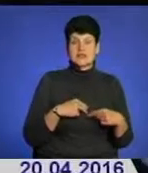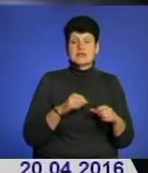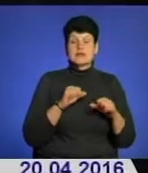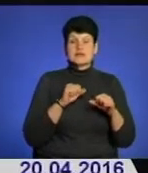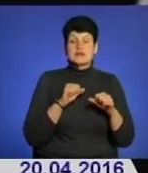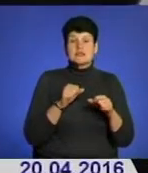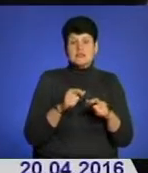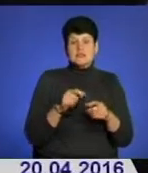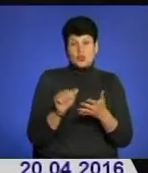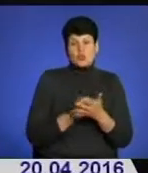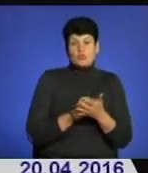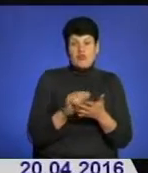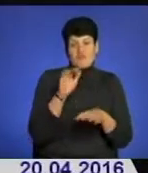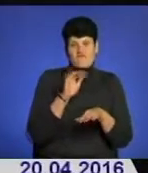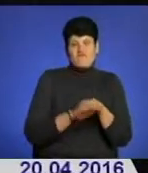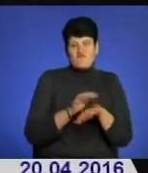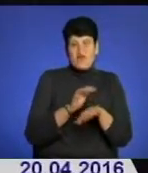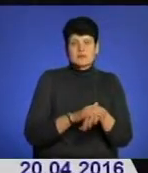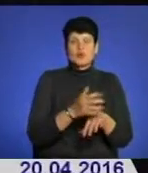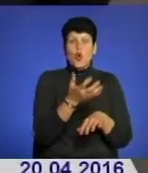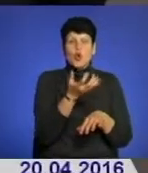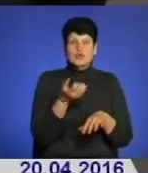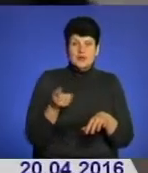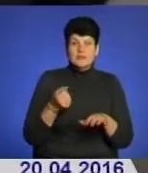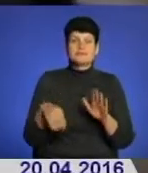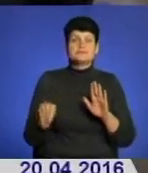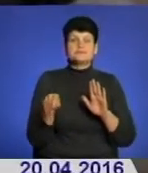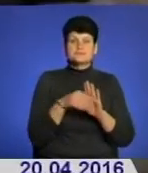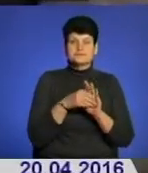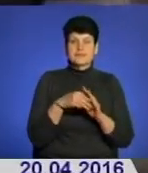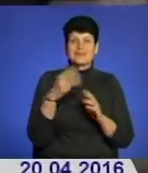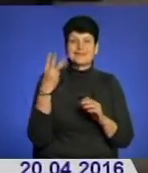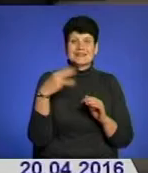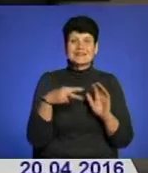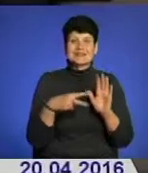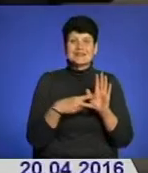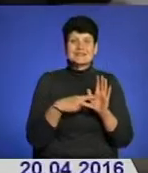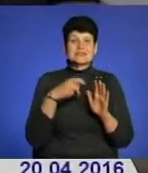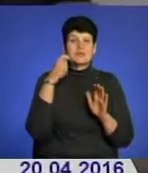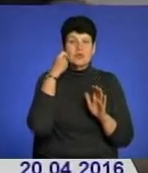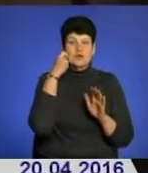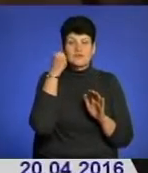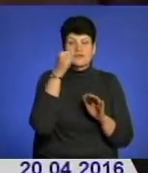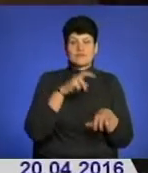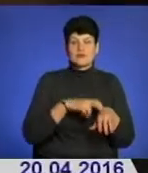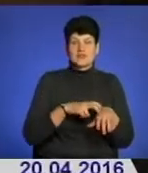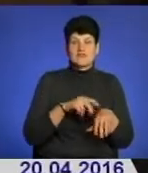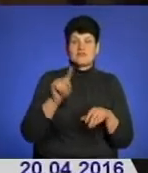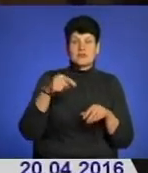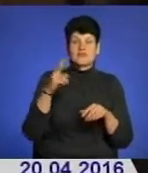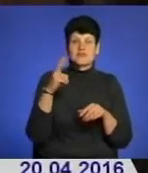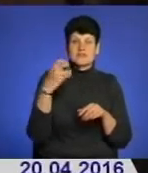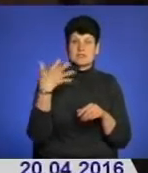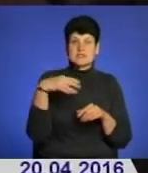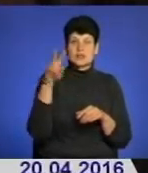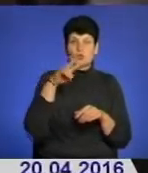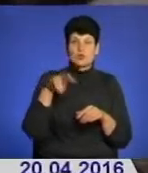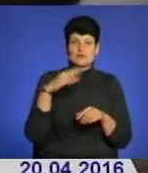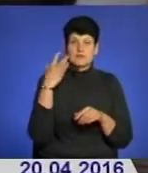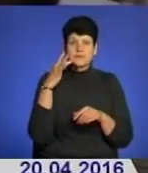Нацполіції задокументували факт отримання неправомірної вигоди 37-літнім лікарем. Він вимагав 250 доларів США за